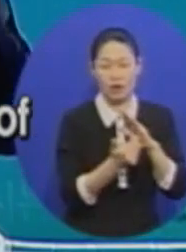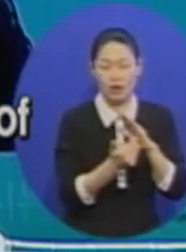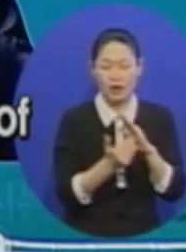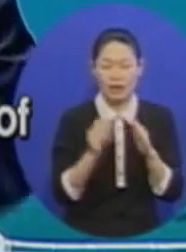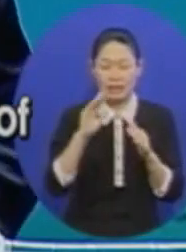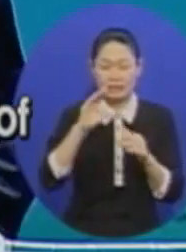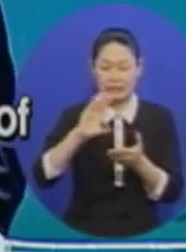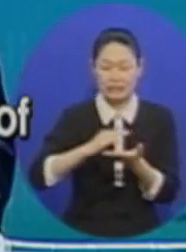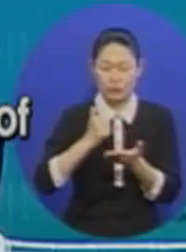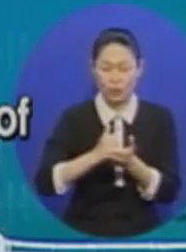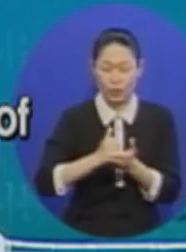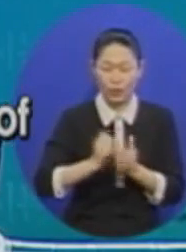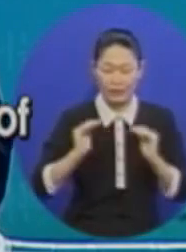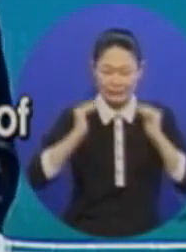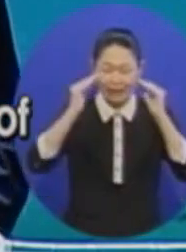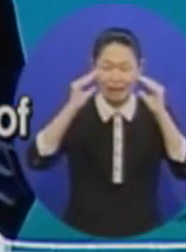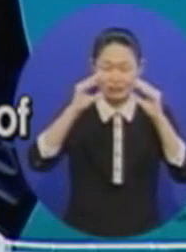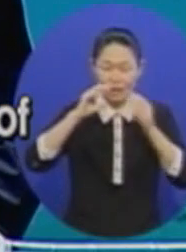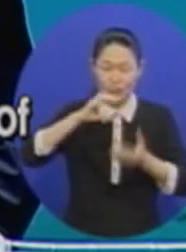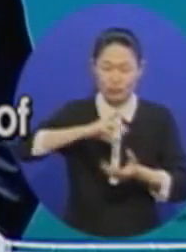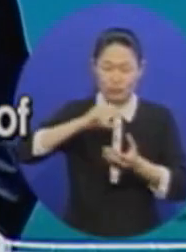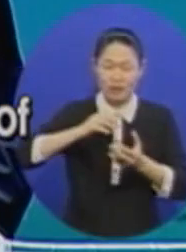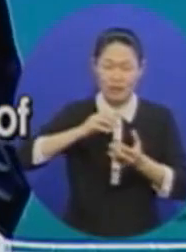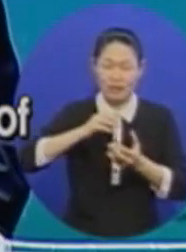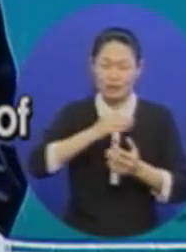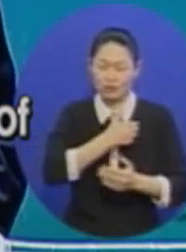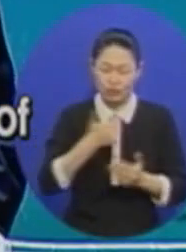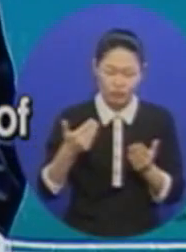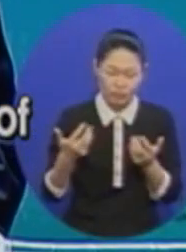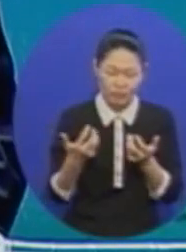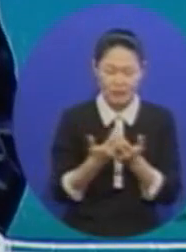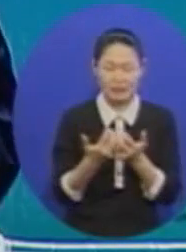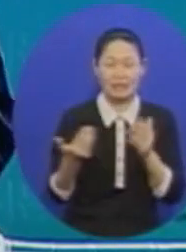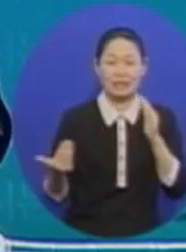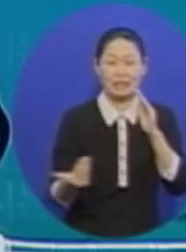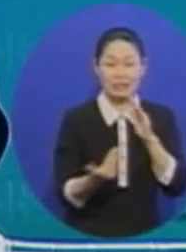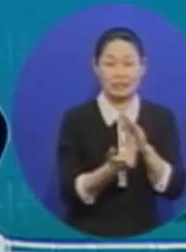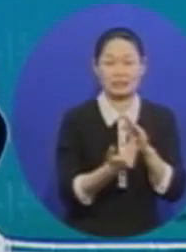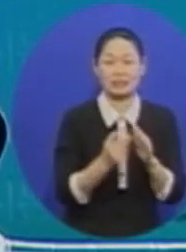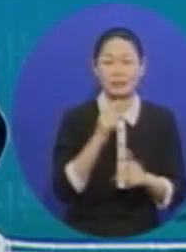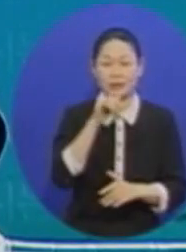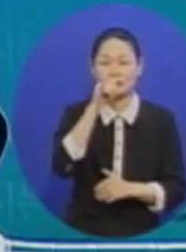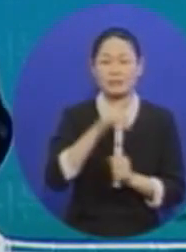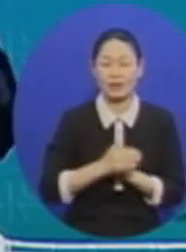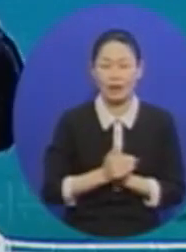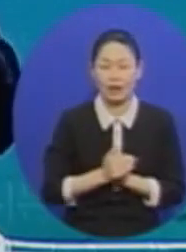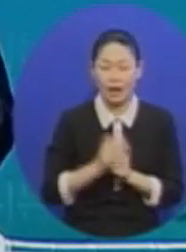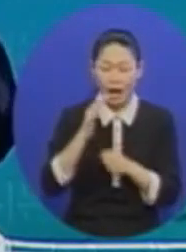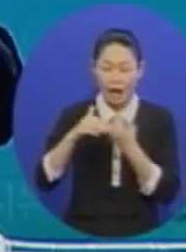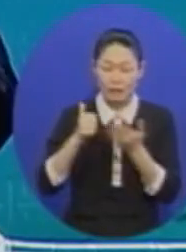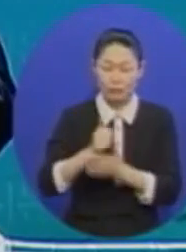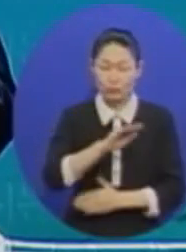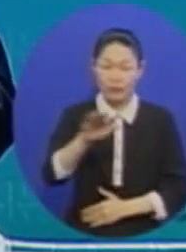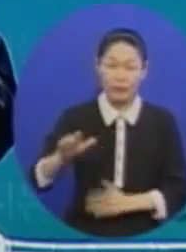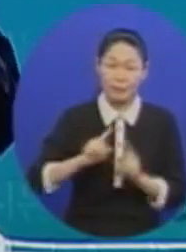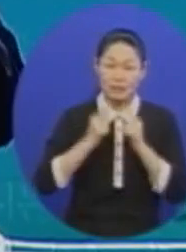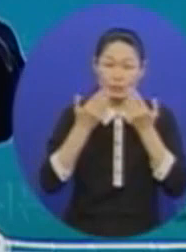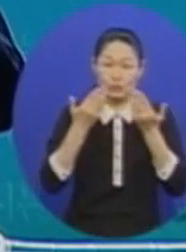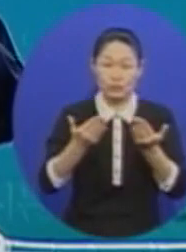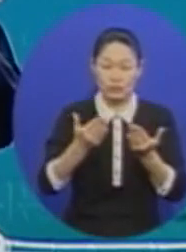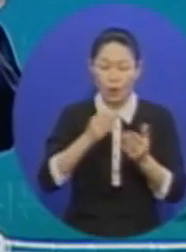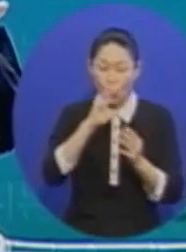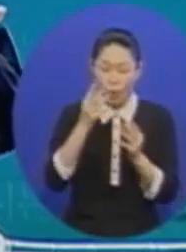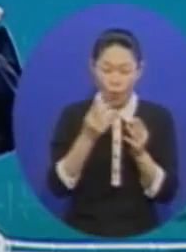장성한 분량이 충만한 데까지 이르리니 그랬습니다 그러니까 하나님이 우리에게 말씀하시는